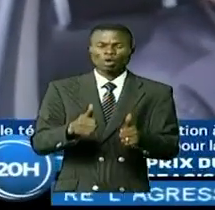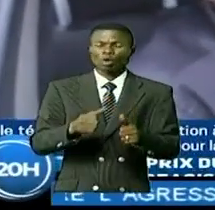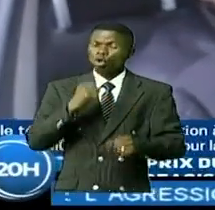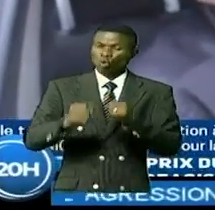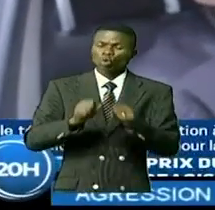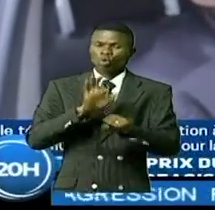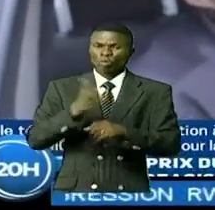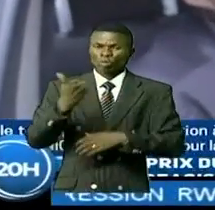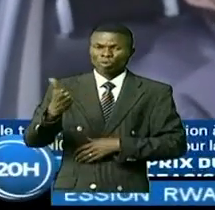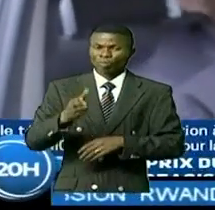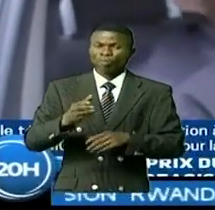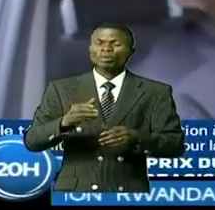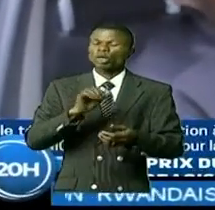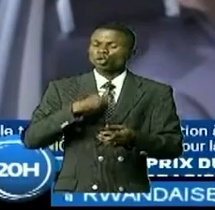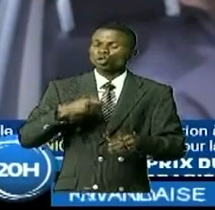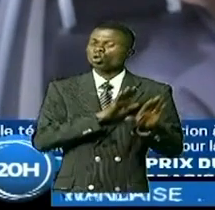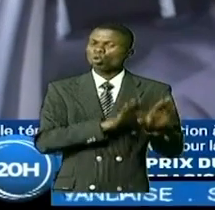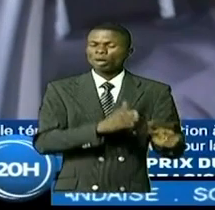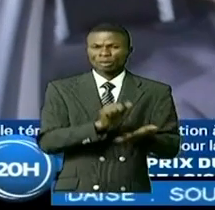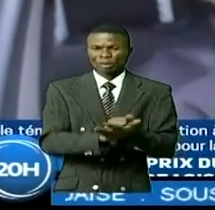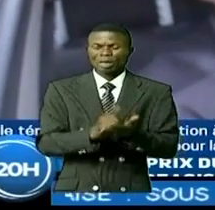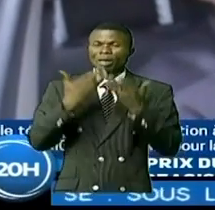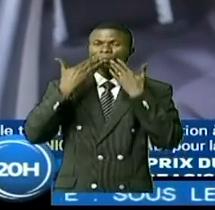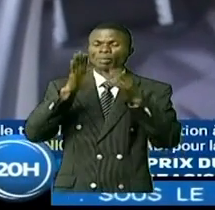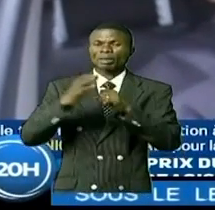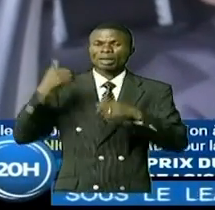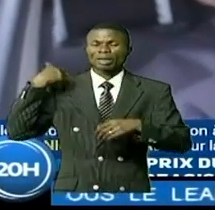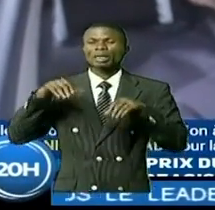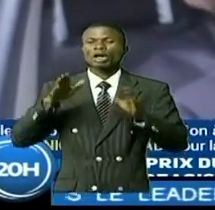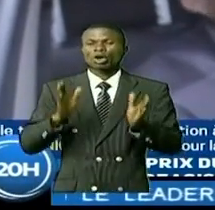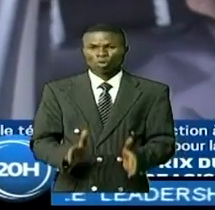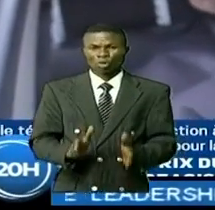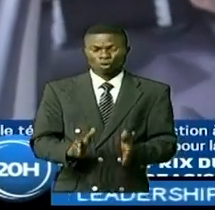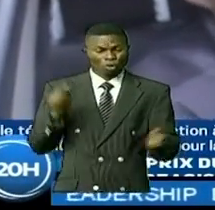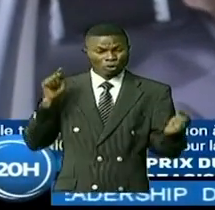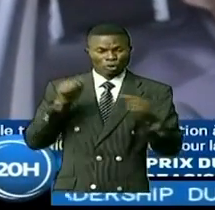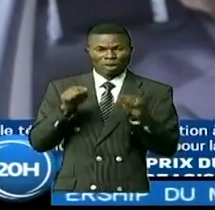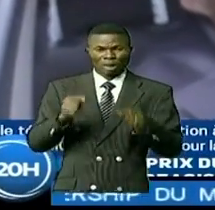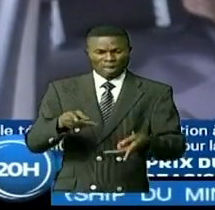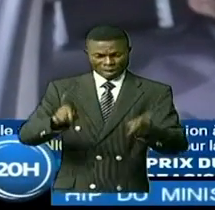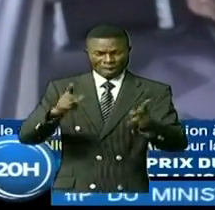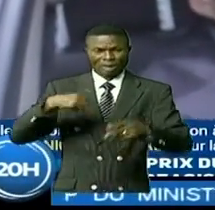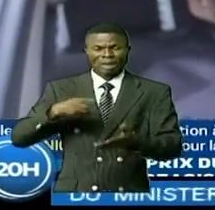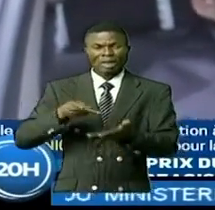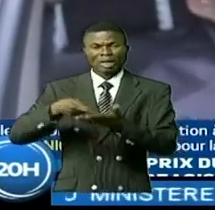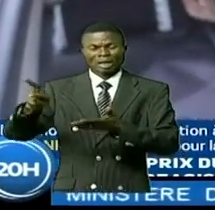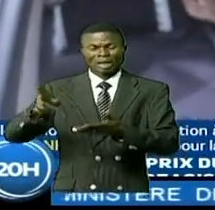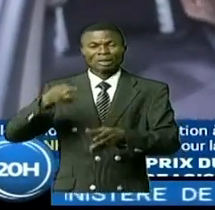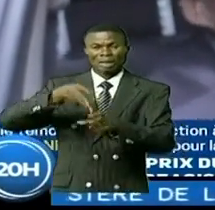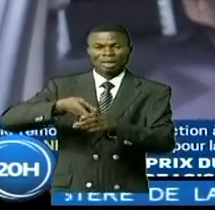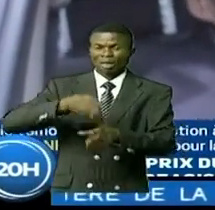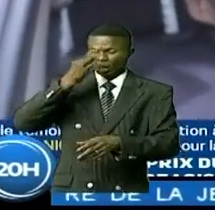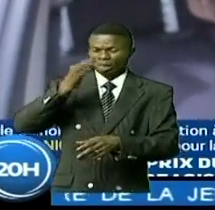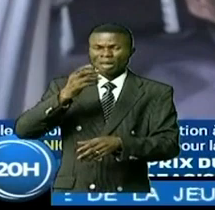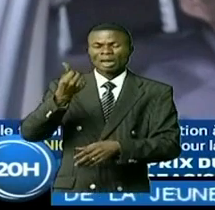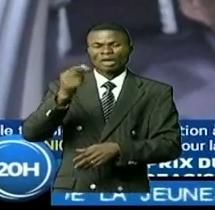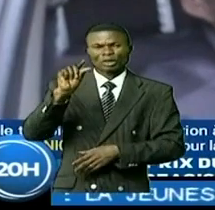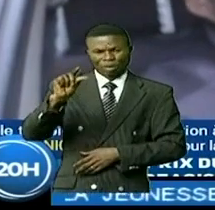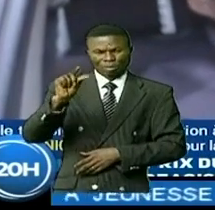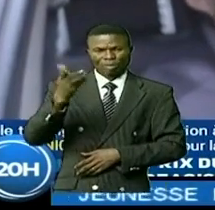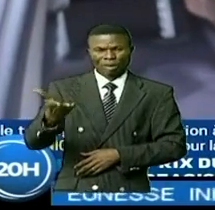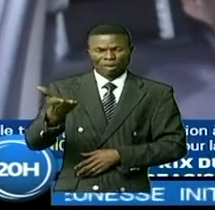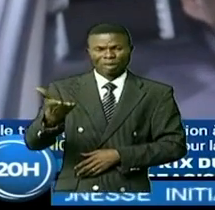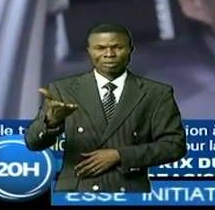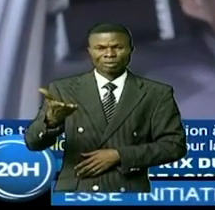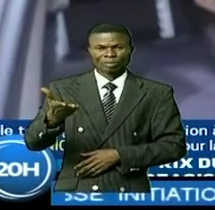naïe. Nous remercions l'État congolais qui jusque-là nous permet d'acheter le carburant à un bon prix. Mondial, il y a